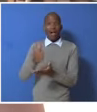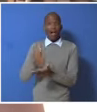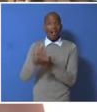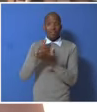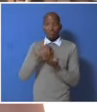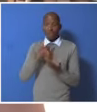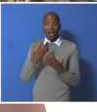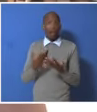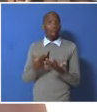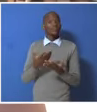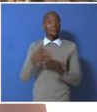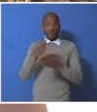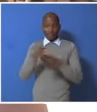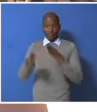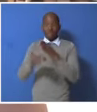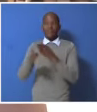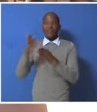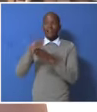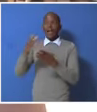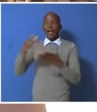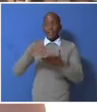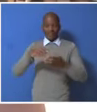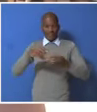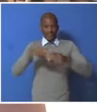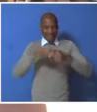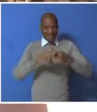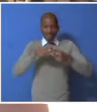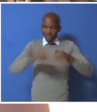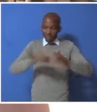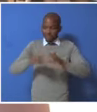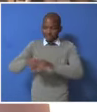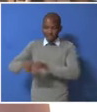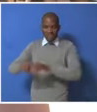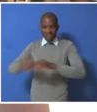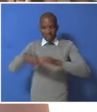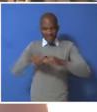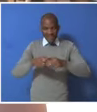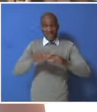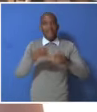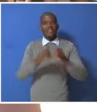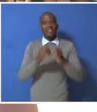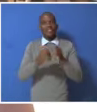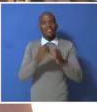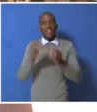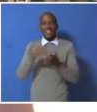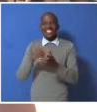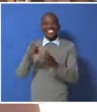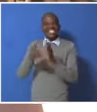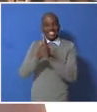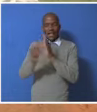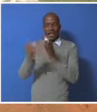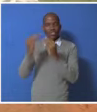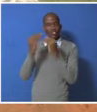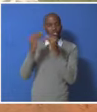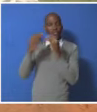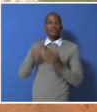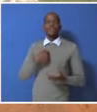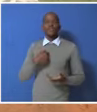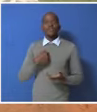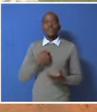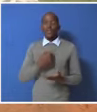gone dikago le go gokela le go tsisa kitso e ntsintsi ya go nthuta. Government